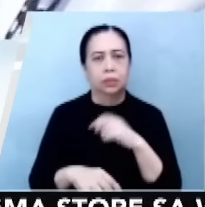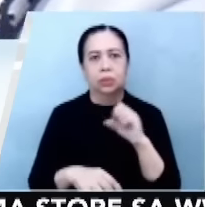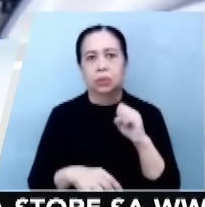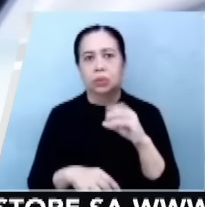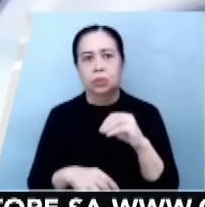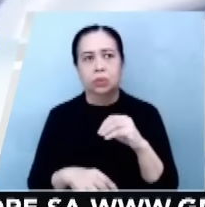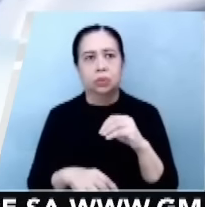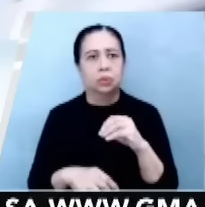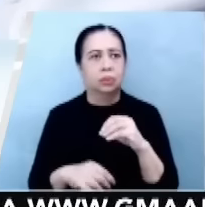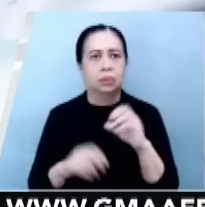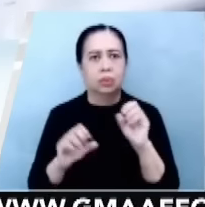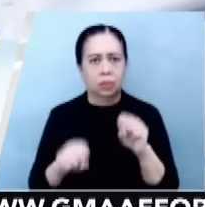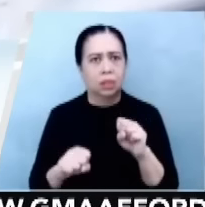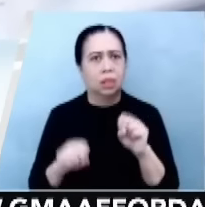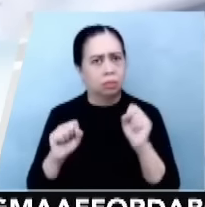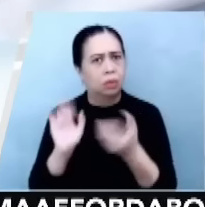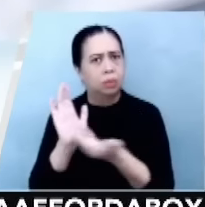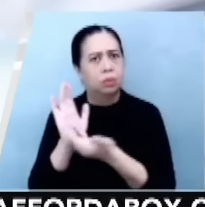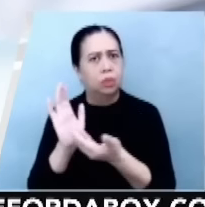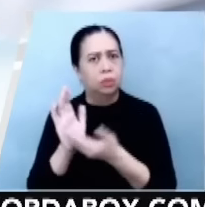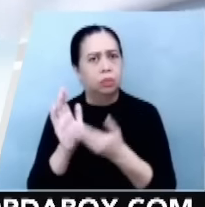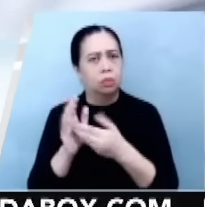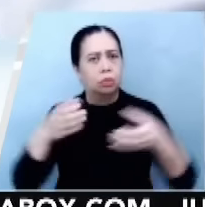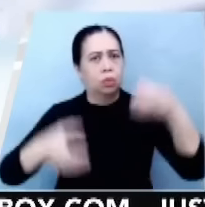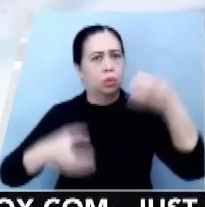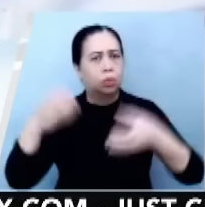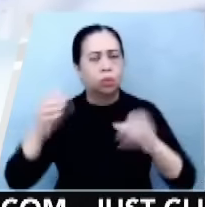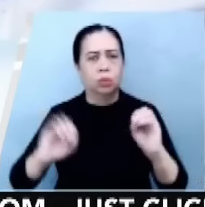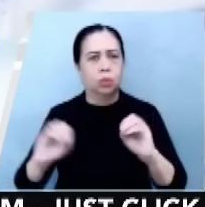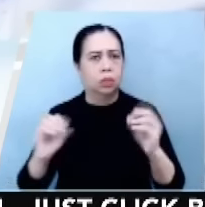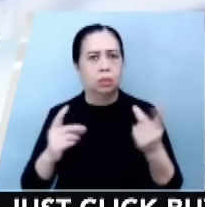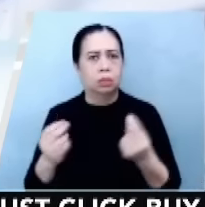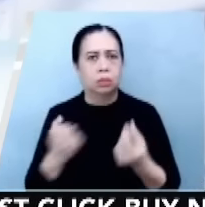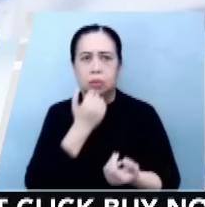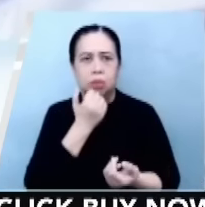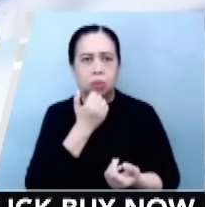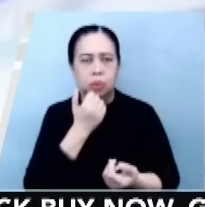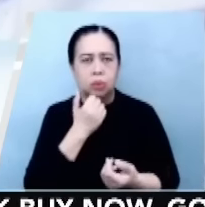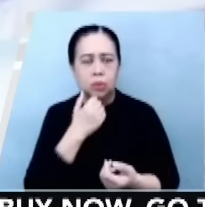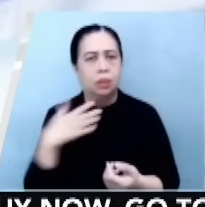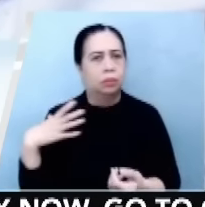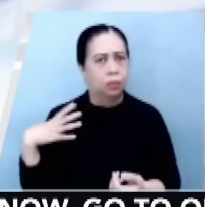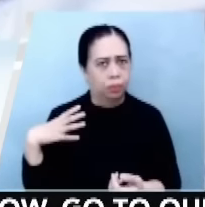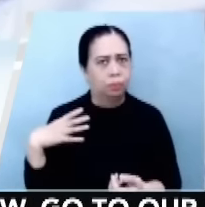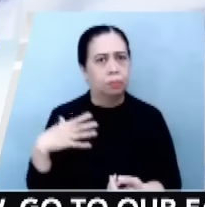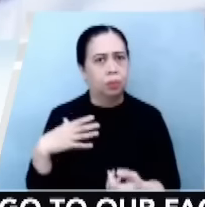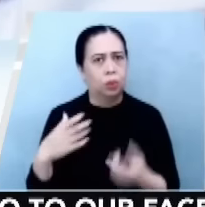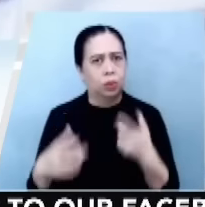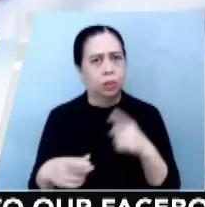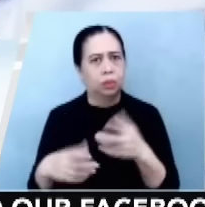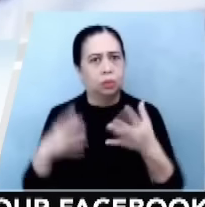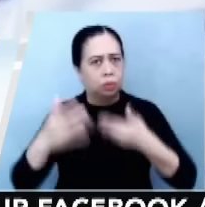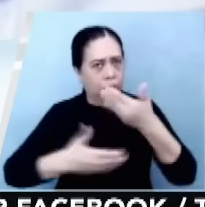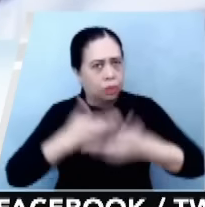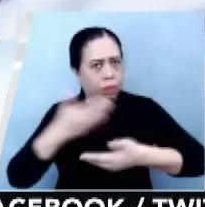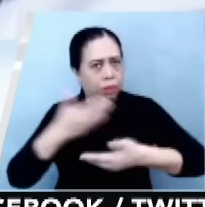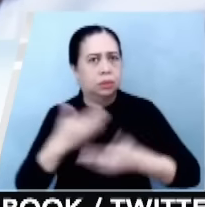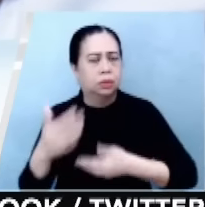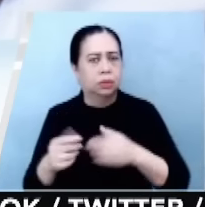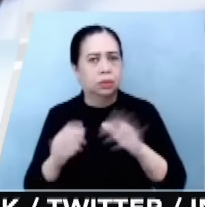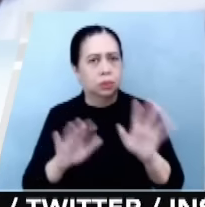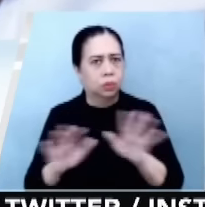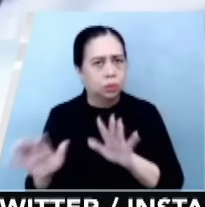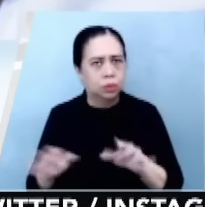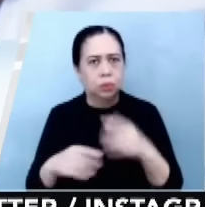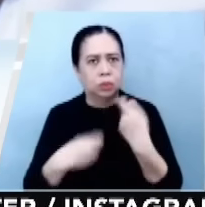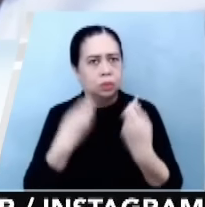Kaya po naming mapatunayan sa piskalya o korte na wala kaming kasalanan. Hintayin lang po sana natin ang proseso, ang due process. Habang